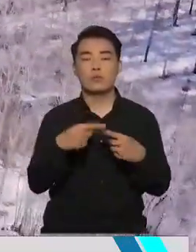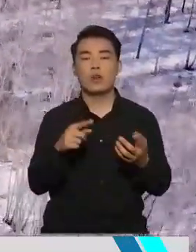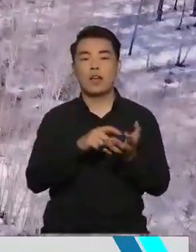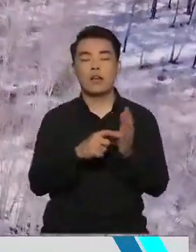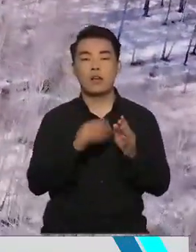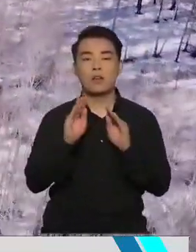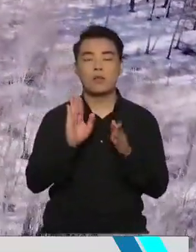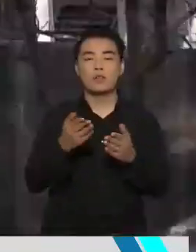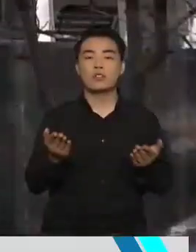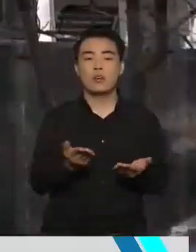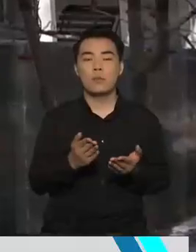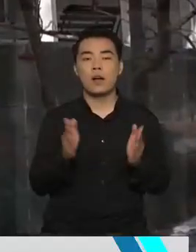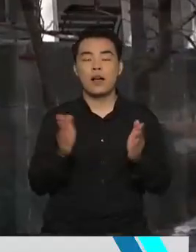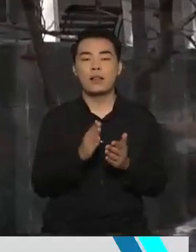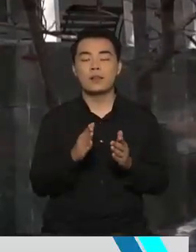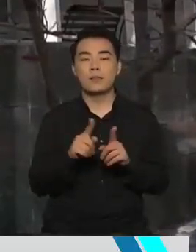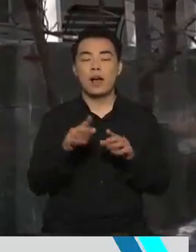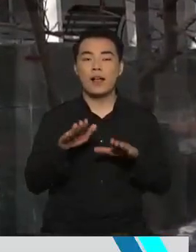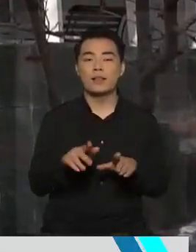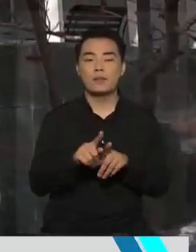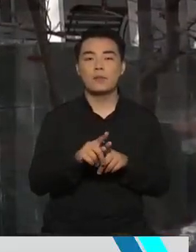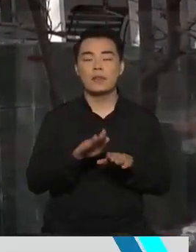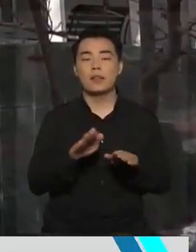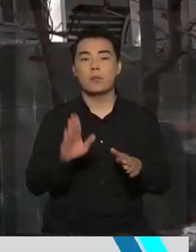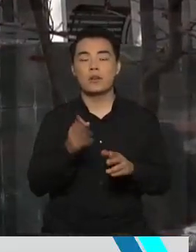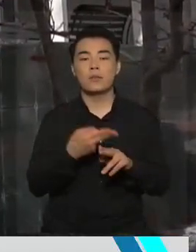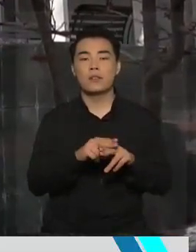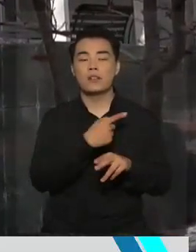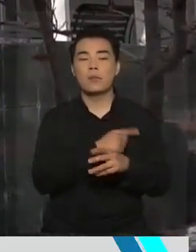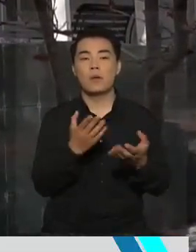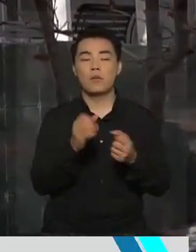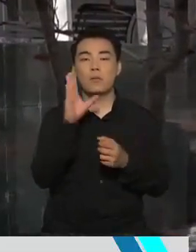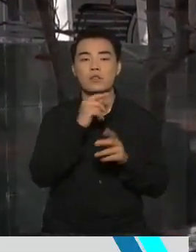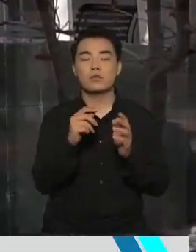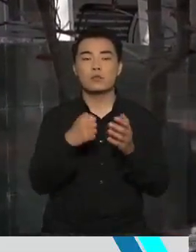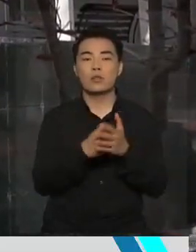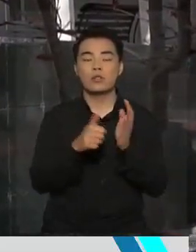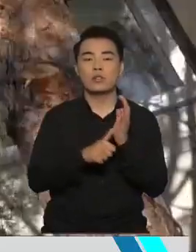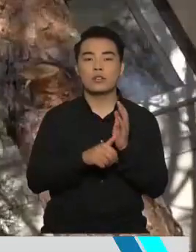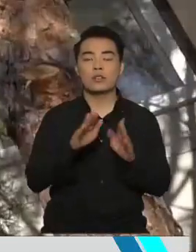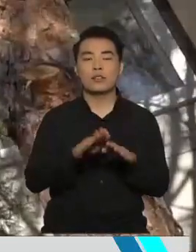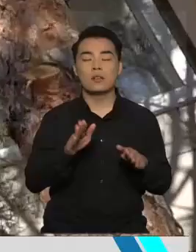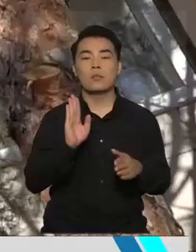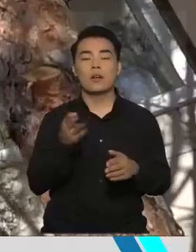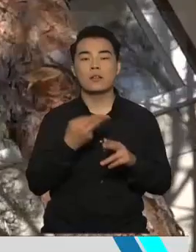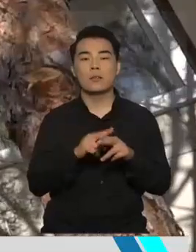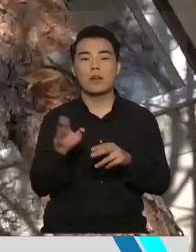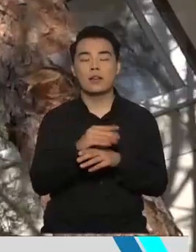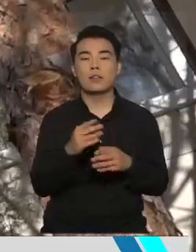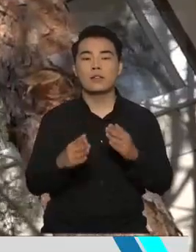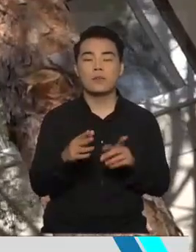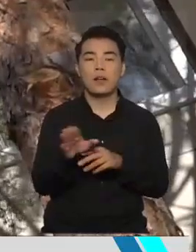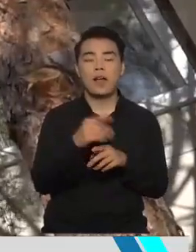оборудуют для проживания маленьких пациентов. Одновременно лечение в центре смогут получать до 60 детей с нарушением